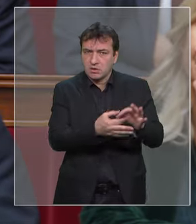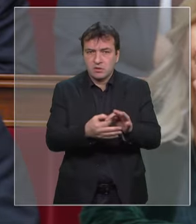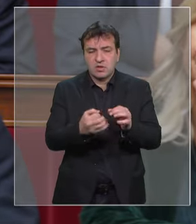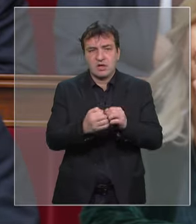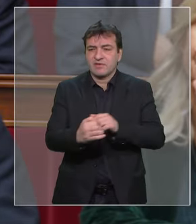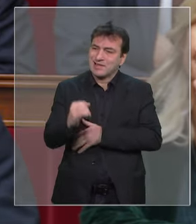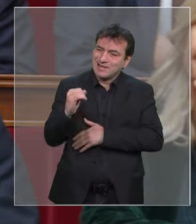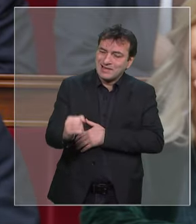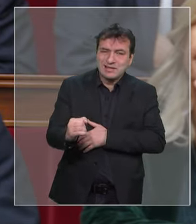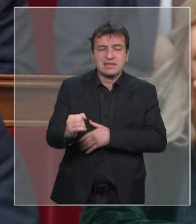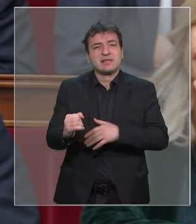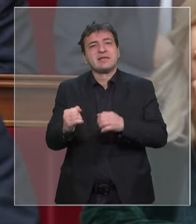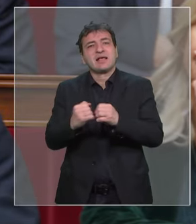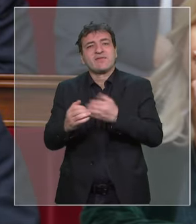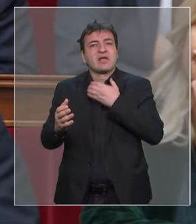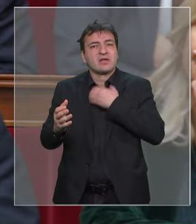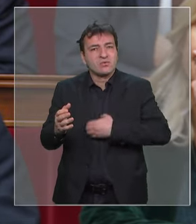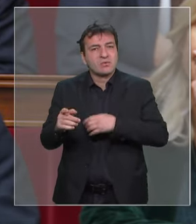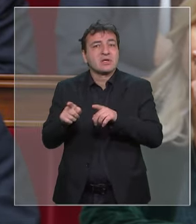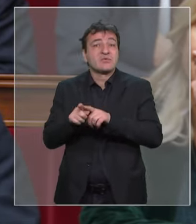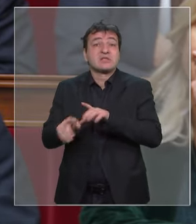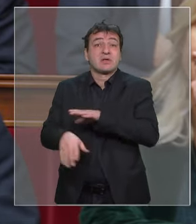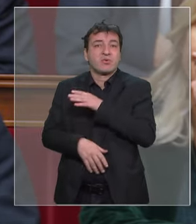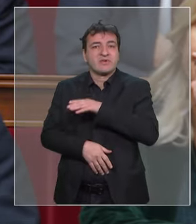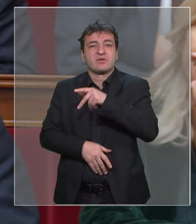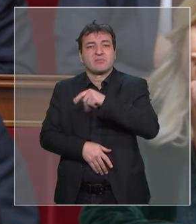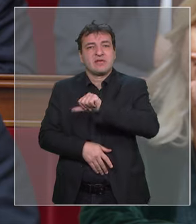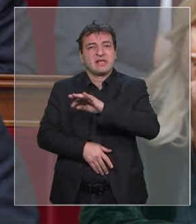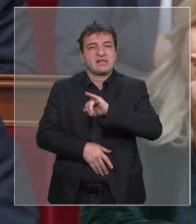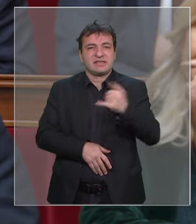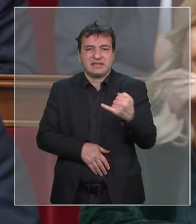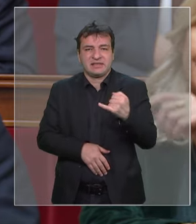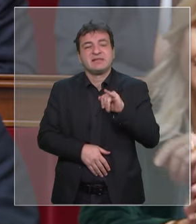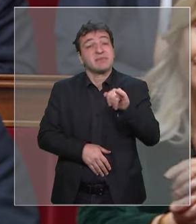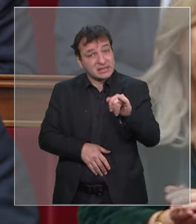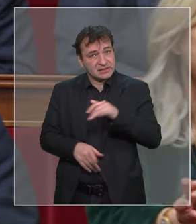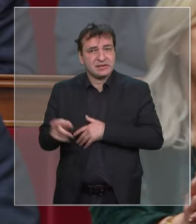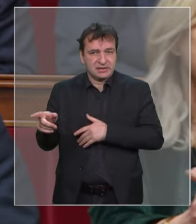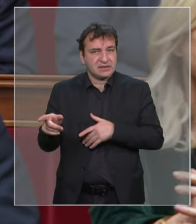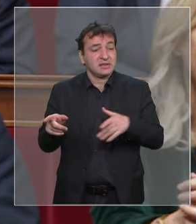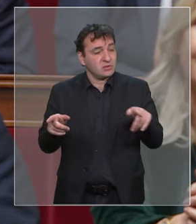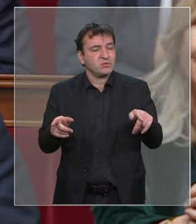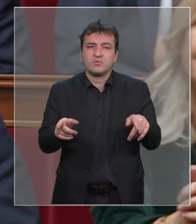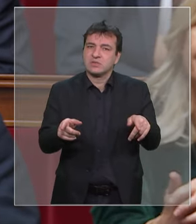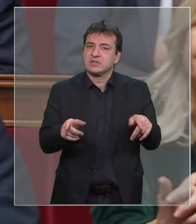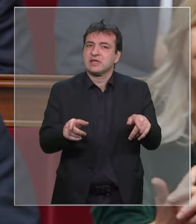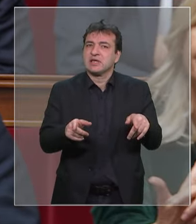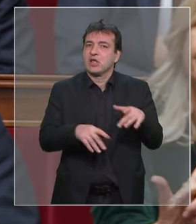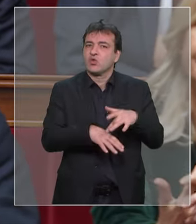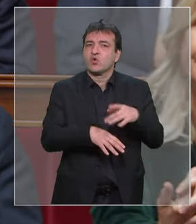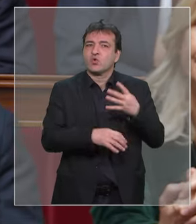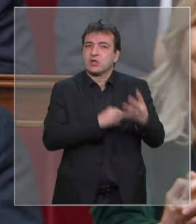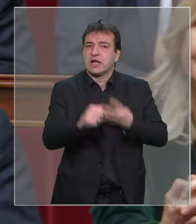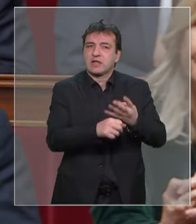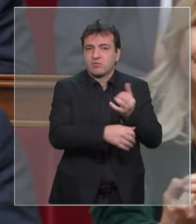père Hamel et de Samuel Paty, il a passé 4 ans en prison pour avoir préparé un attentat. Il était depuis suivi par